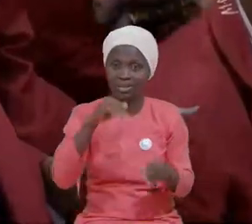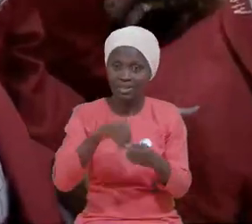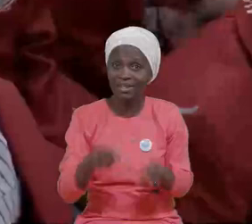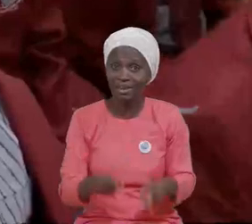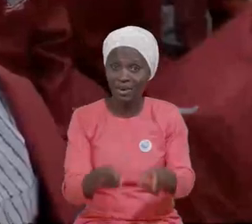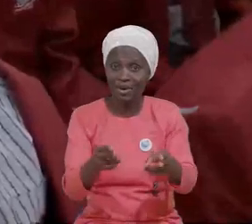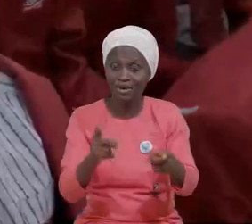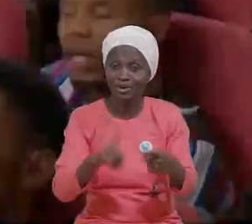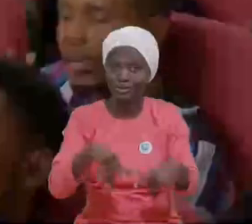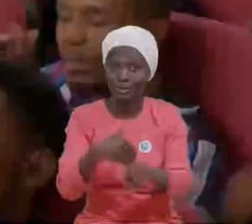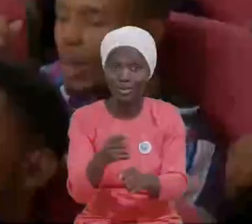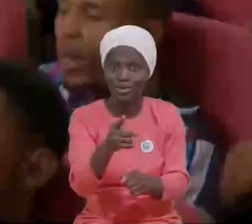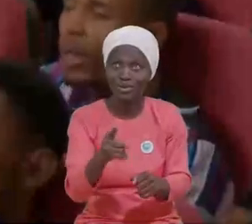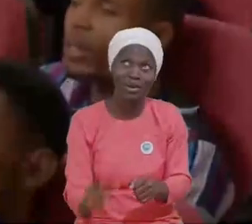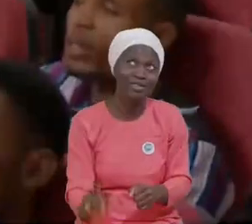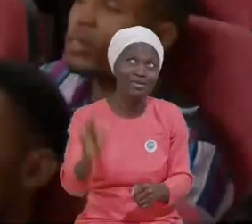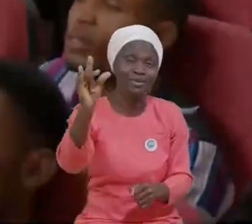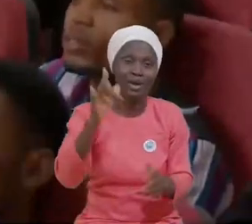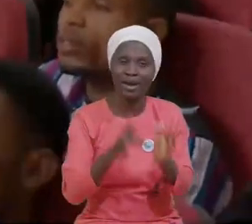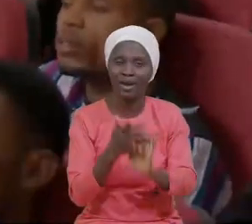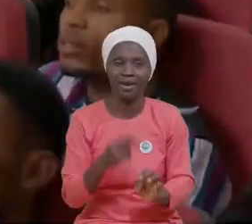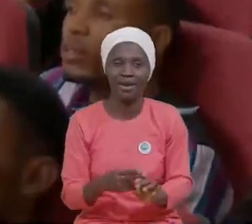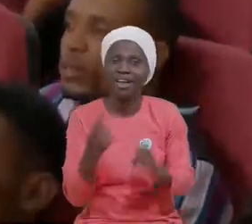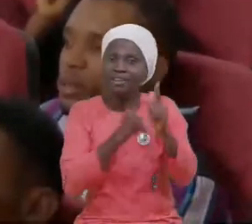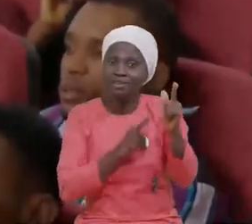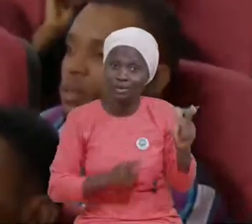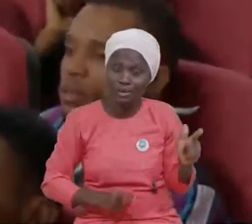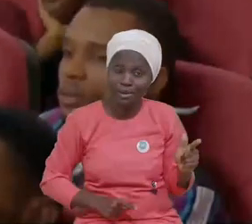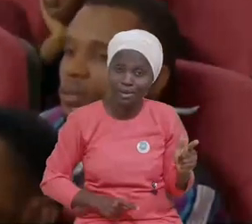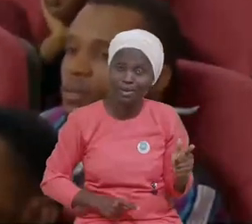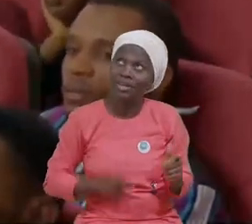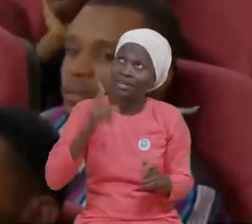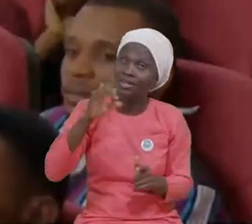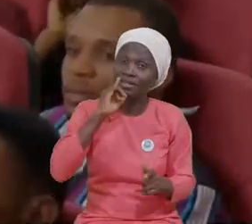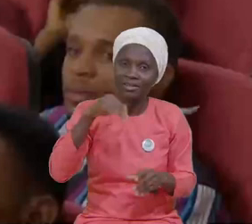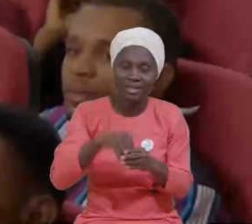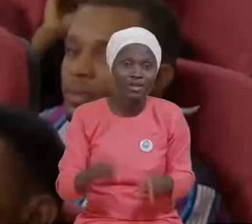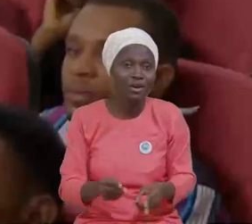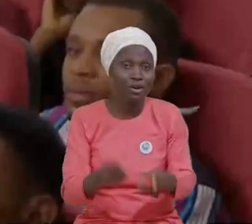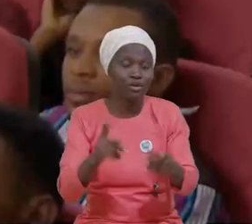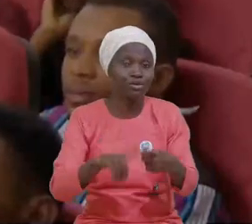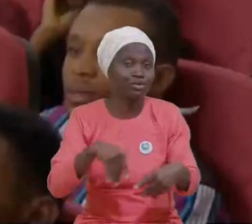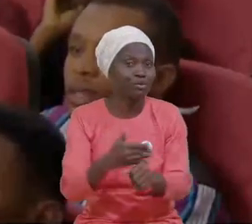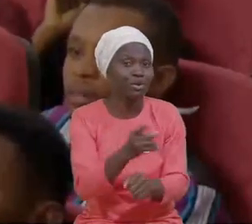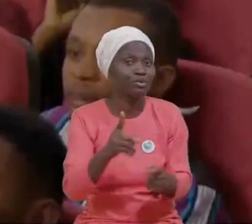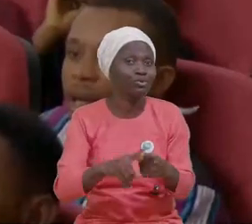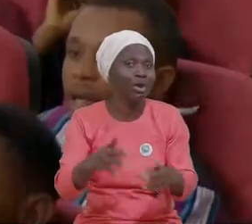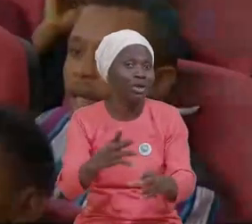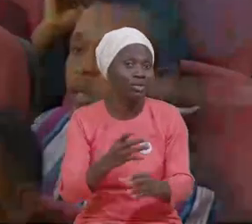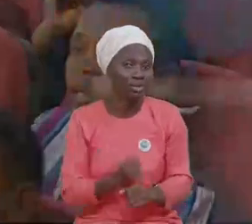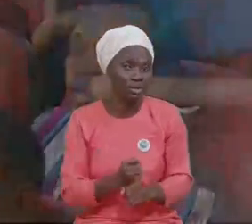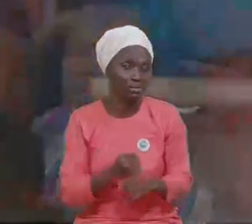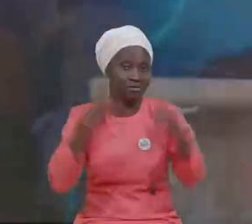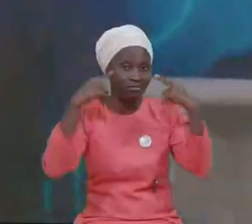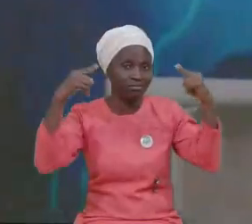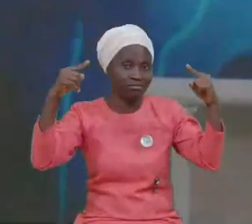Dieu est pressé de te faire prendre l'envol. Dieu est même pressé de t'amener,